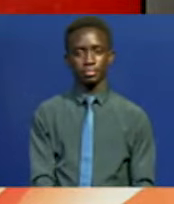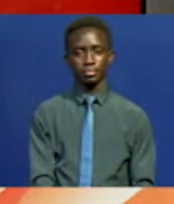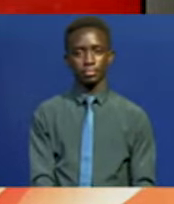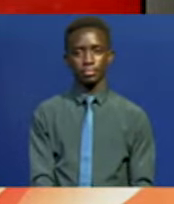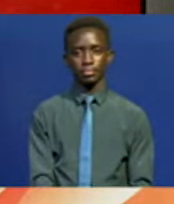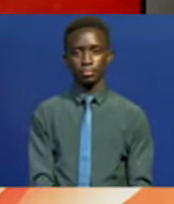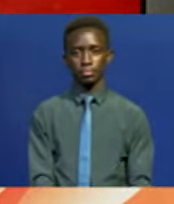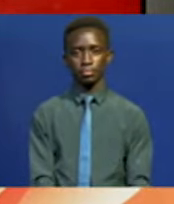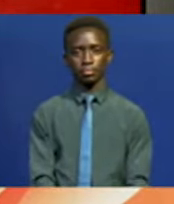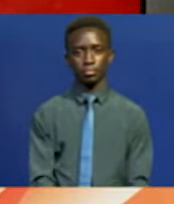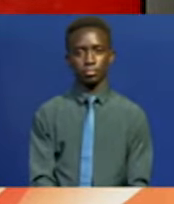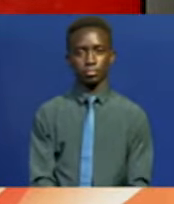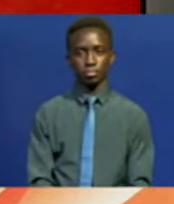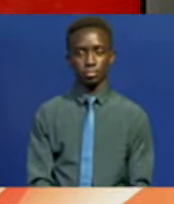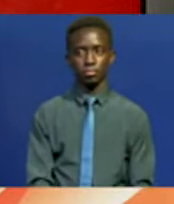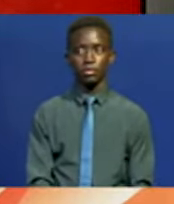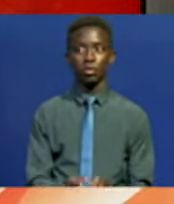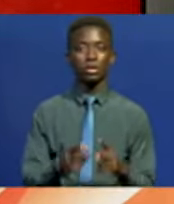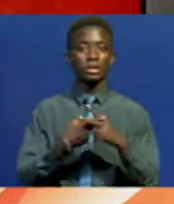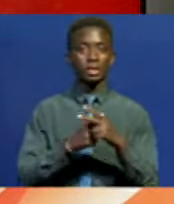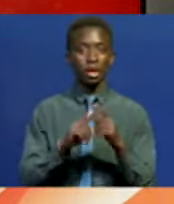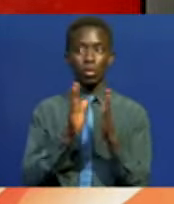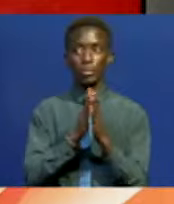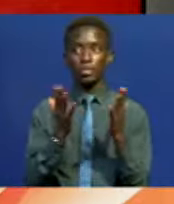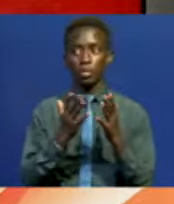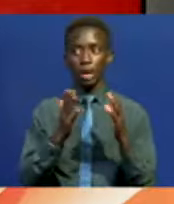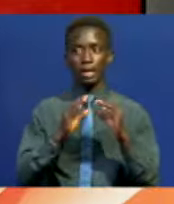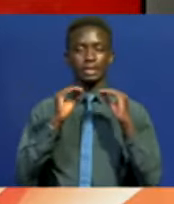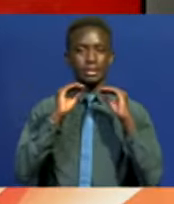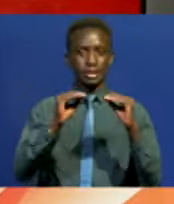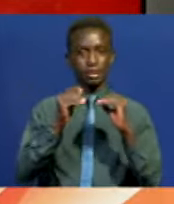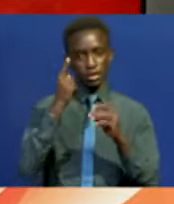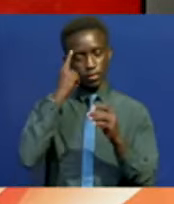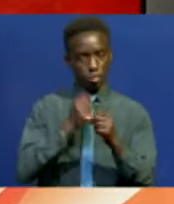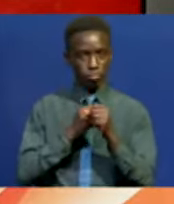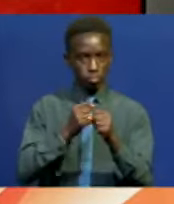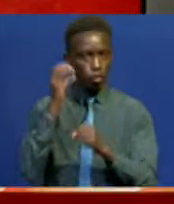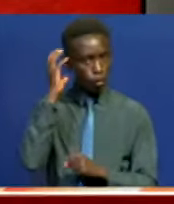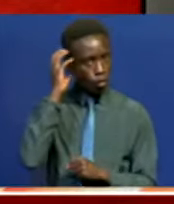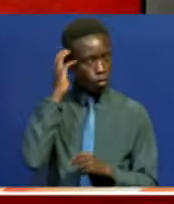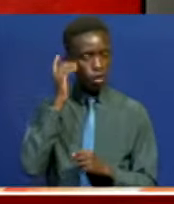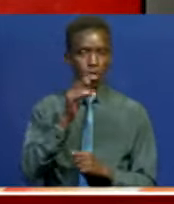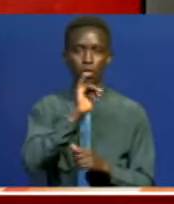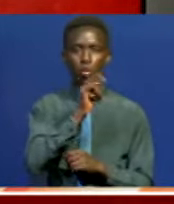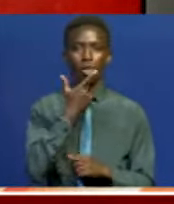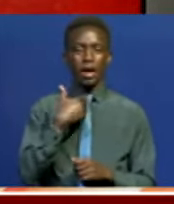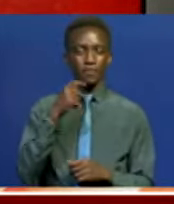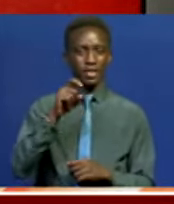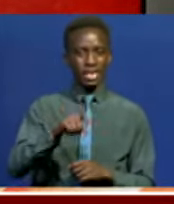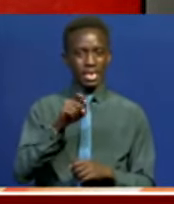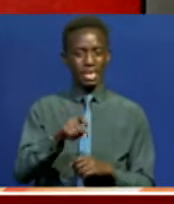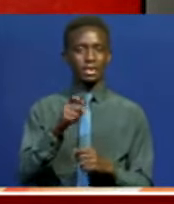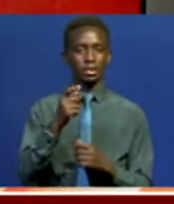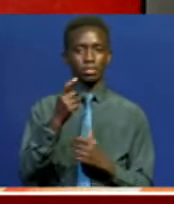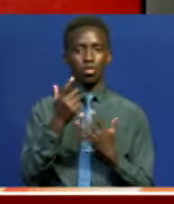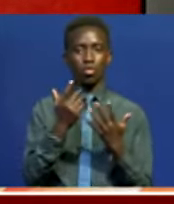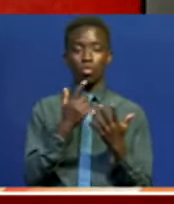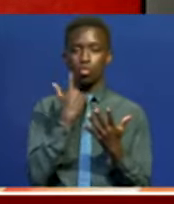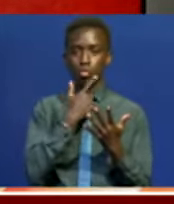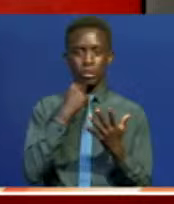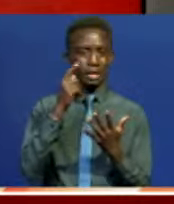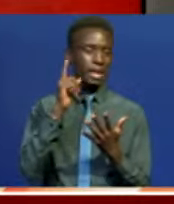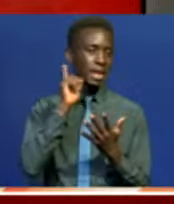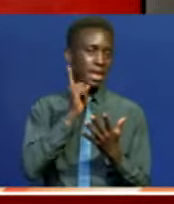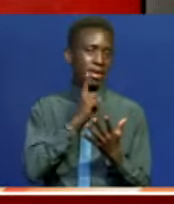Na basi tunaanza na taarifa kwamba taasisi ya mafunzo ya kiufundi kwa wanafunzi wenye mahitaji maalum ya Karen inaweka